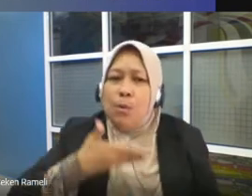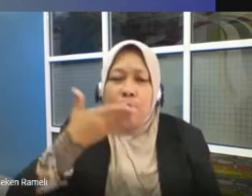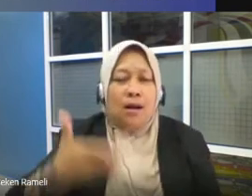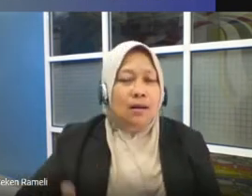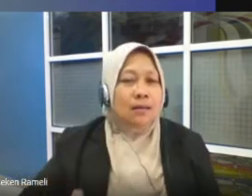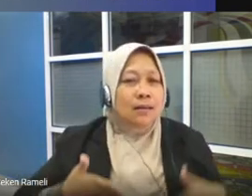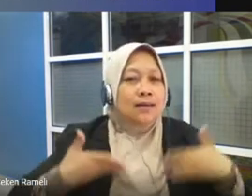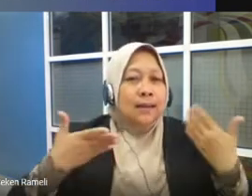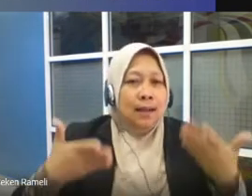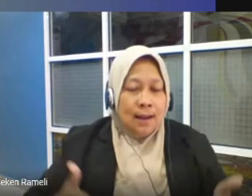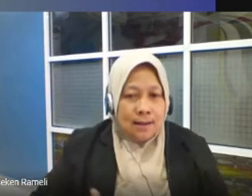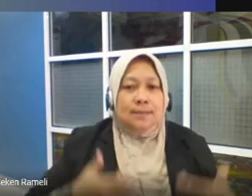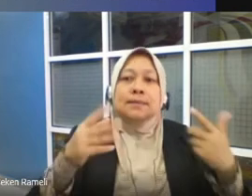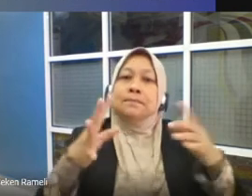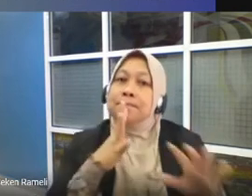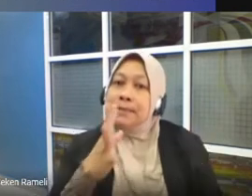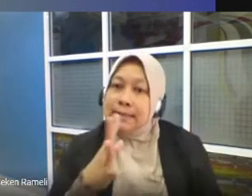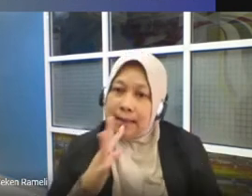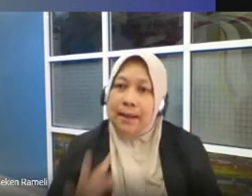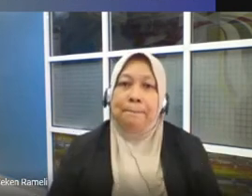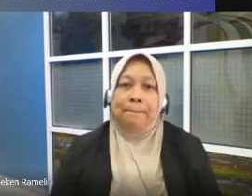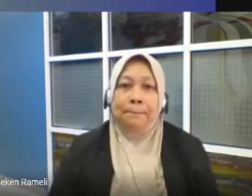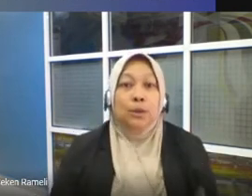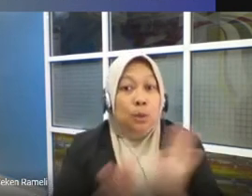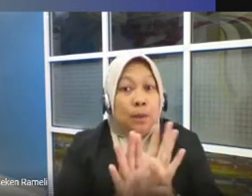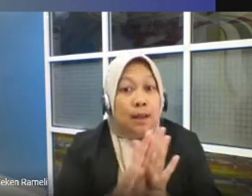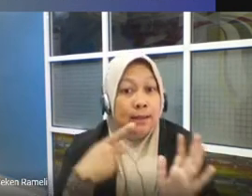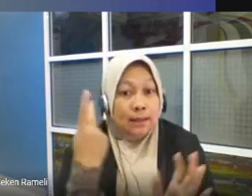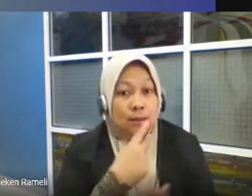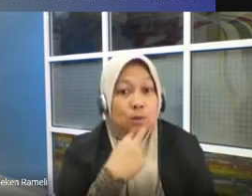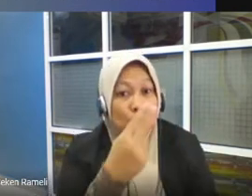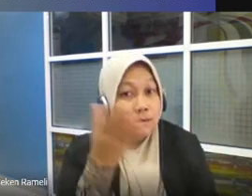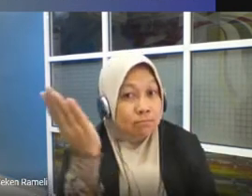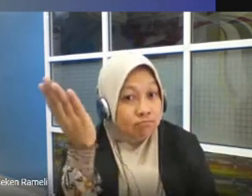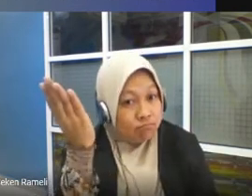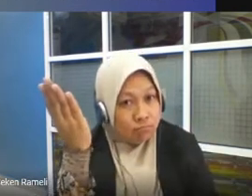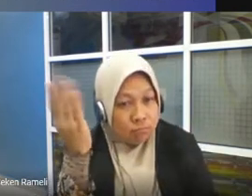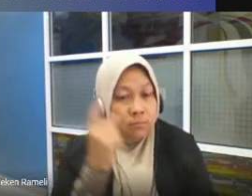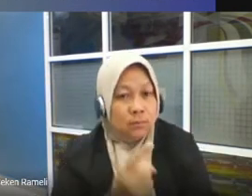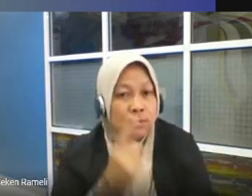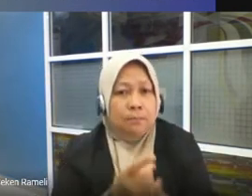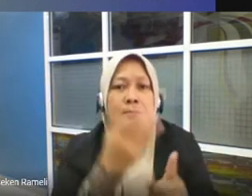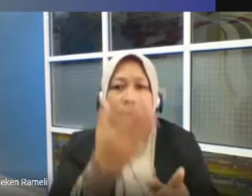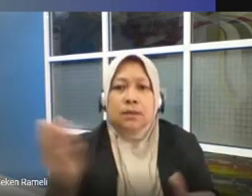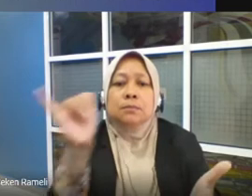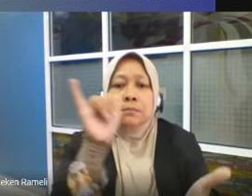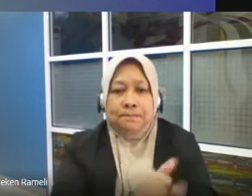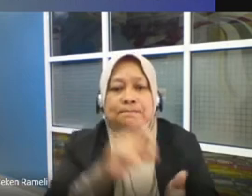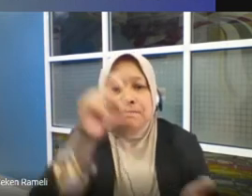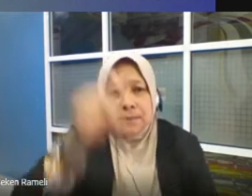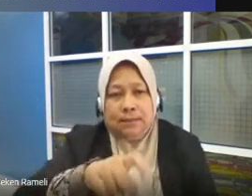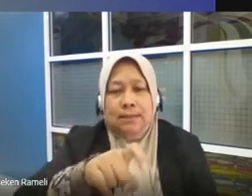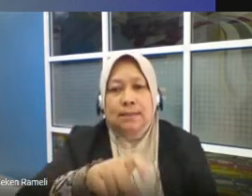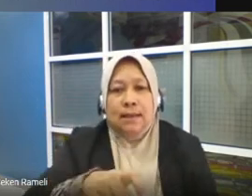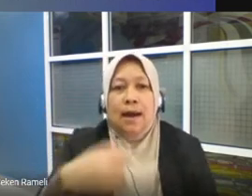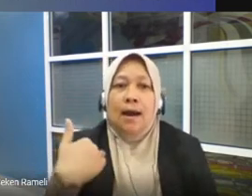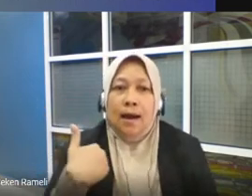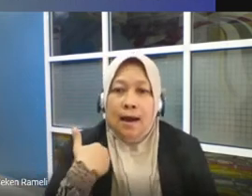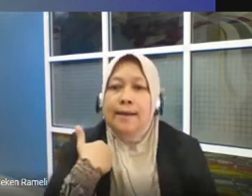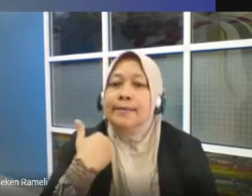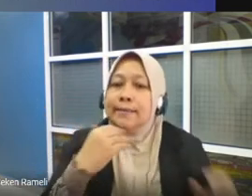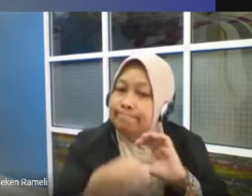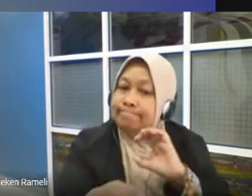apabila kita bercakap. Apabila kita jadi seorang speaker, perkara itu perlu ada koordinasi antara